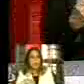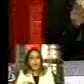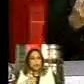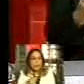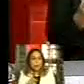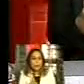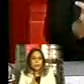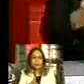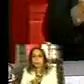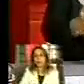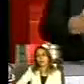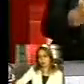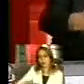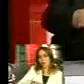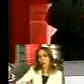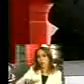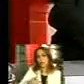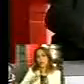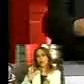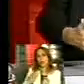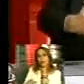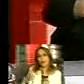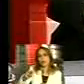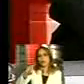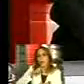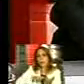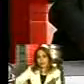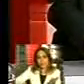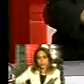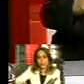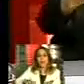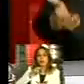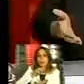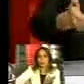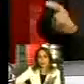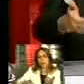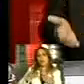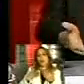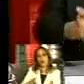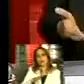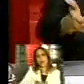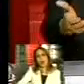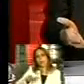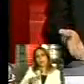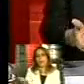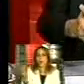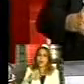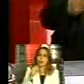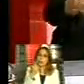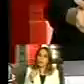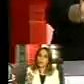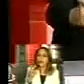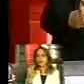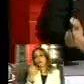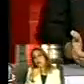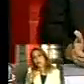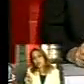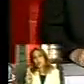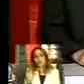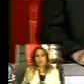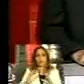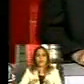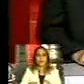תראי, לציבור הרחב, כי הם ישלמו יותר מיסים. אם הם משלמים יותר מיסים, אז יהיה עוד מיליון, עוד 2 מיליון לכביש